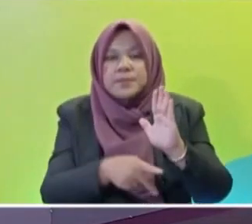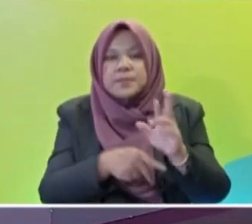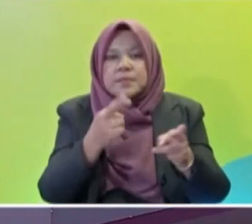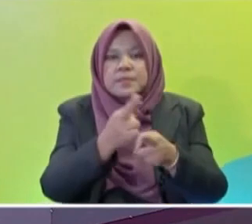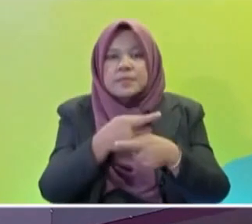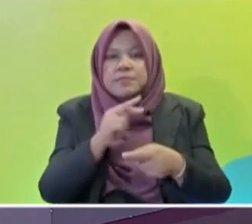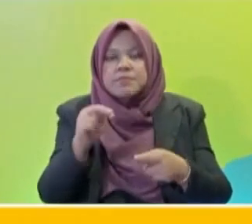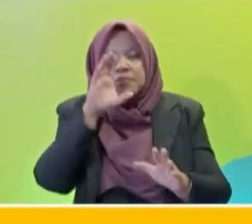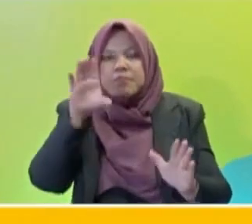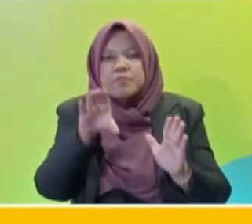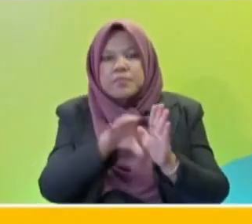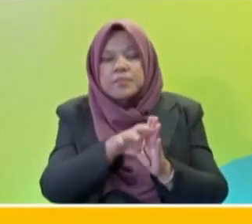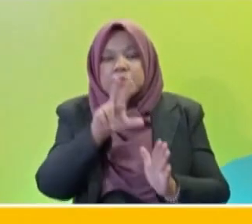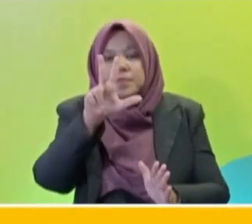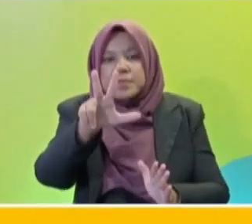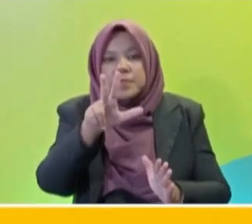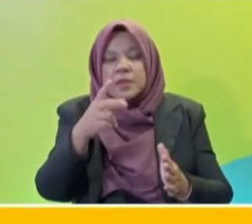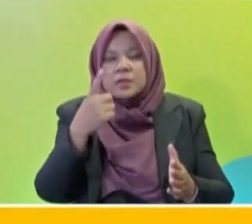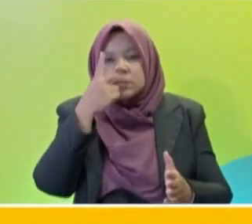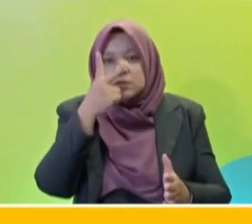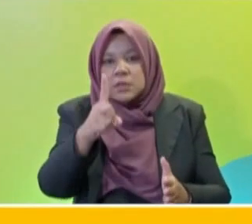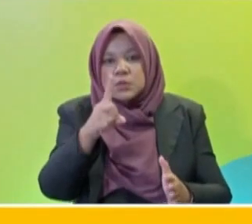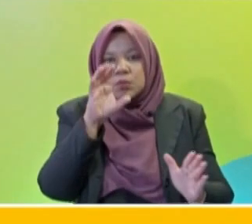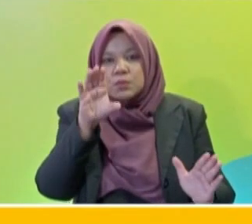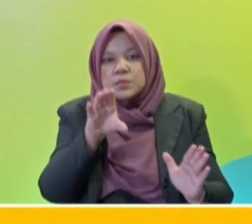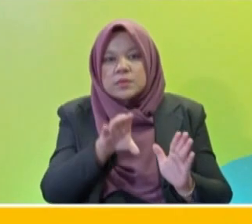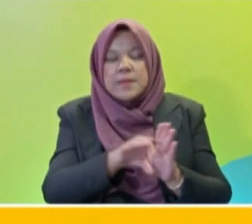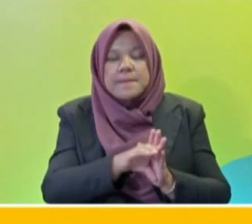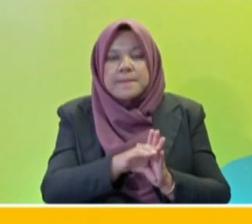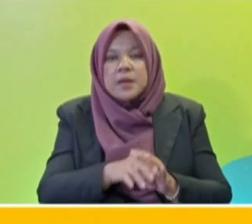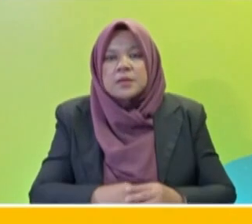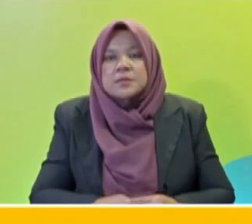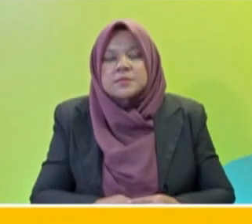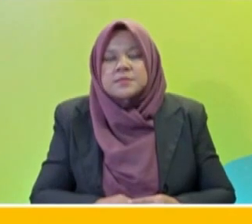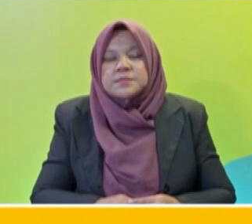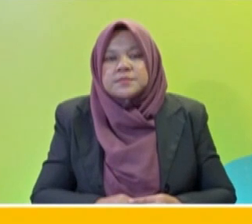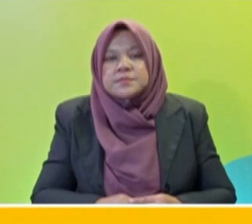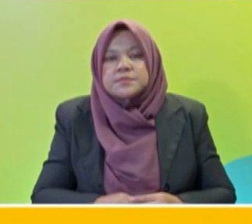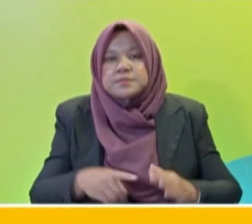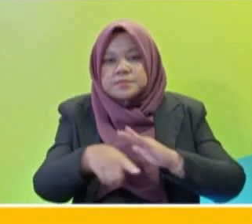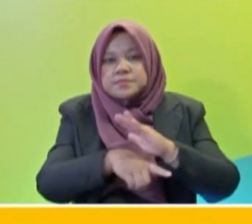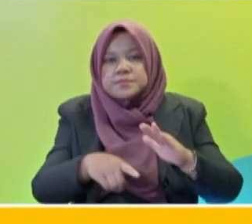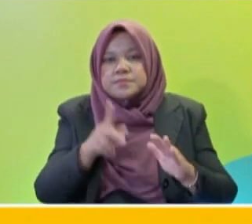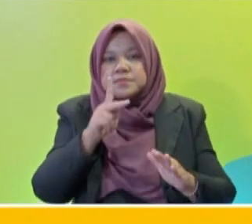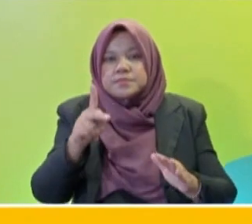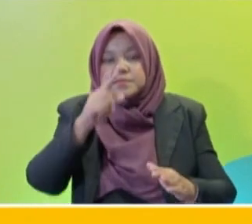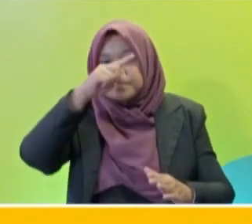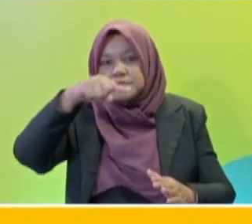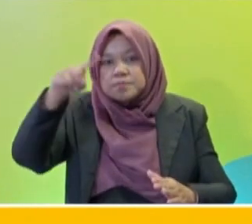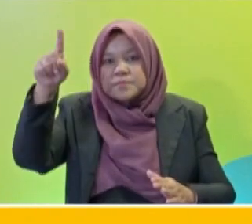oke Raja tiga merupakan satu ilustrasi yang mengaplikasian prinsip rekaan berdasarkan Raja ketiga